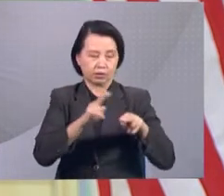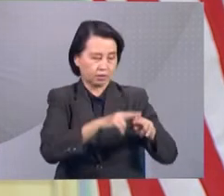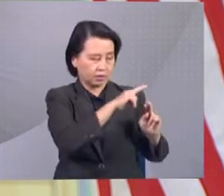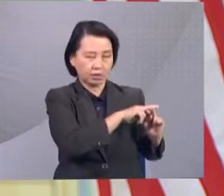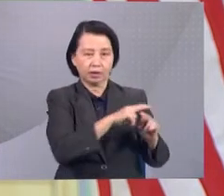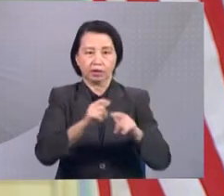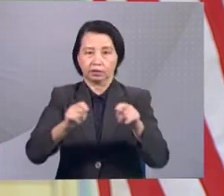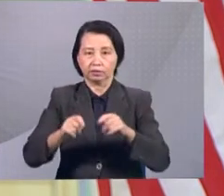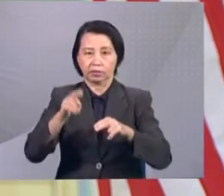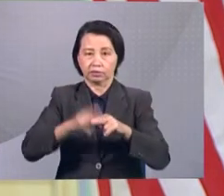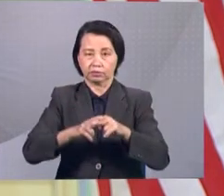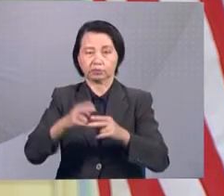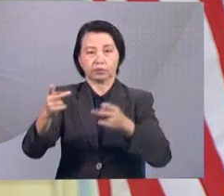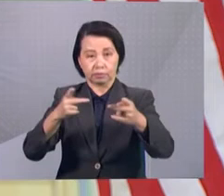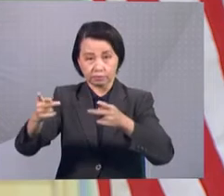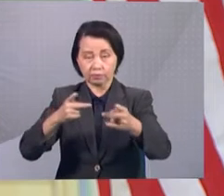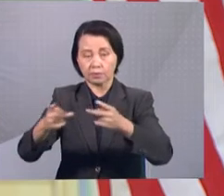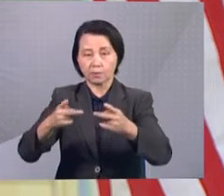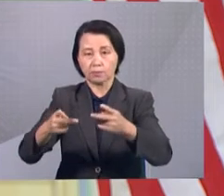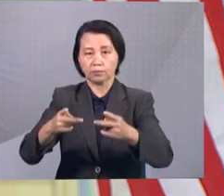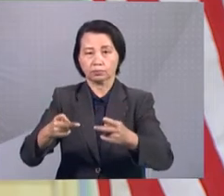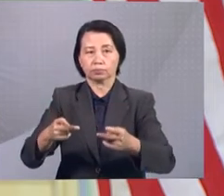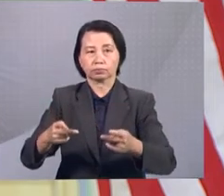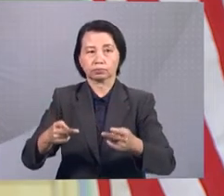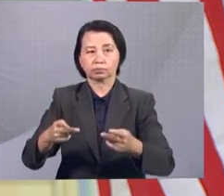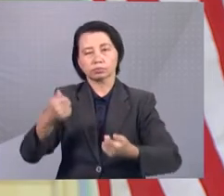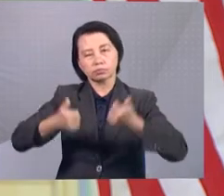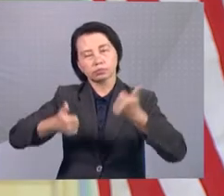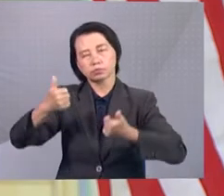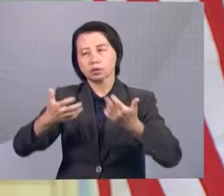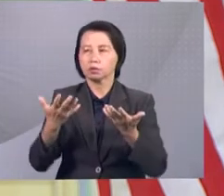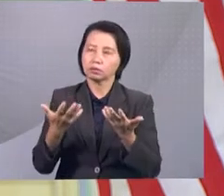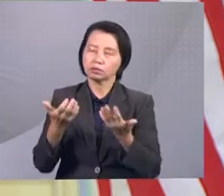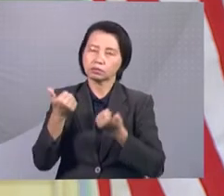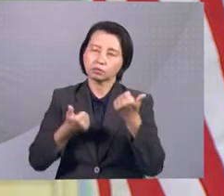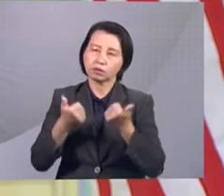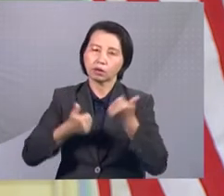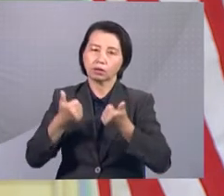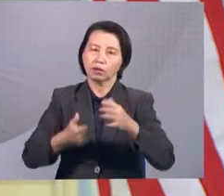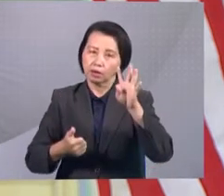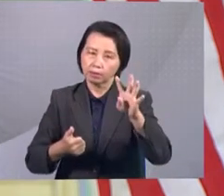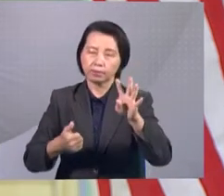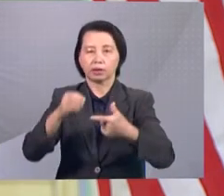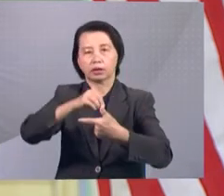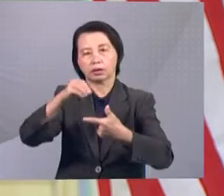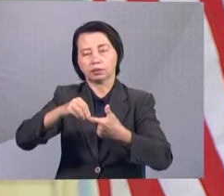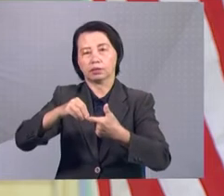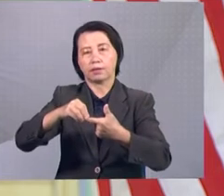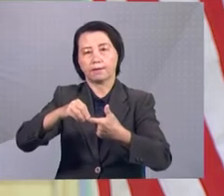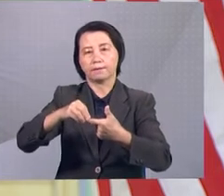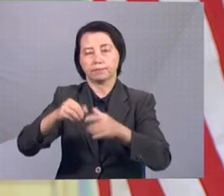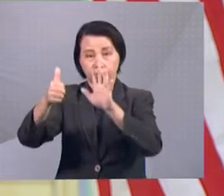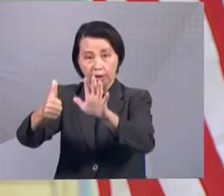tempat duduk di Goethe sama-sama the 4 ataupun